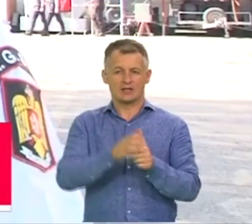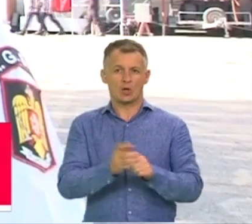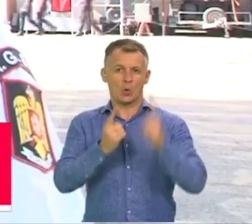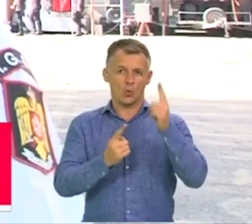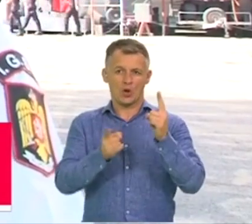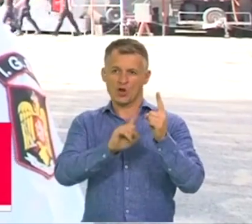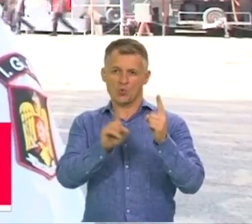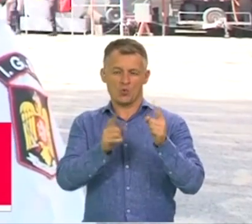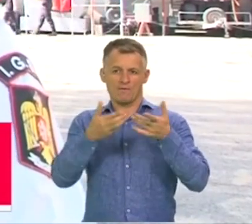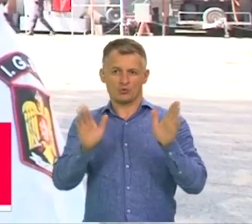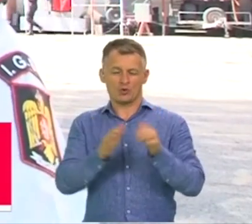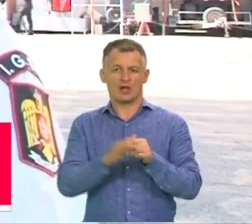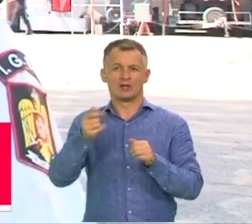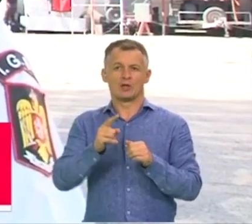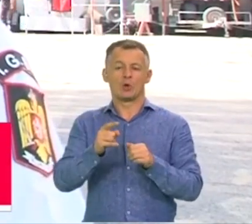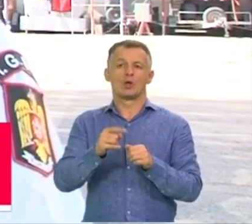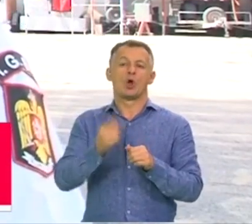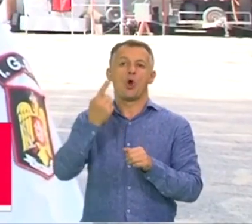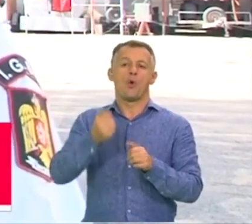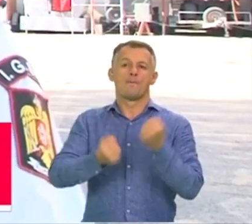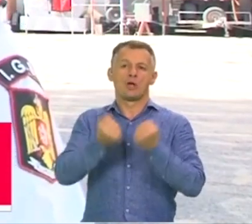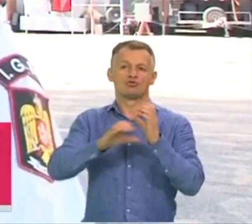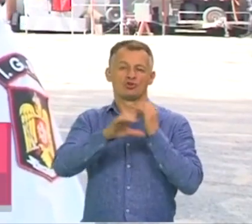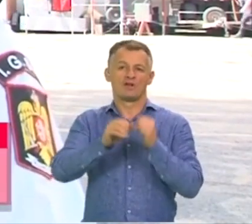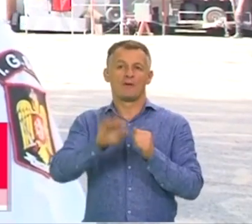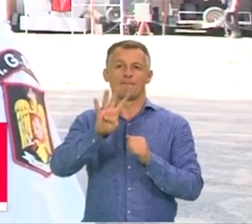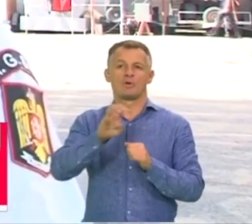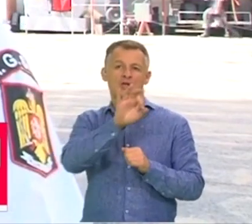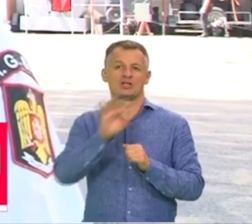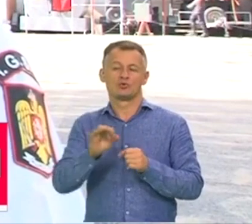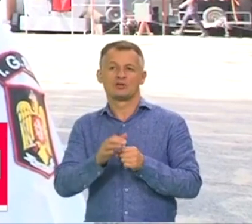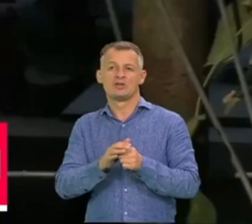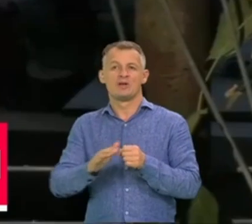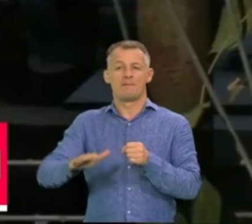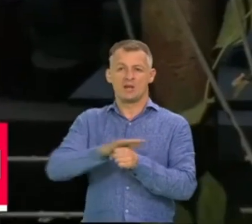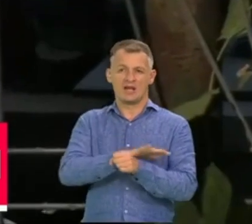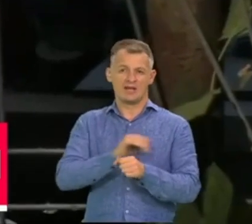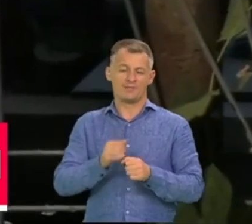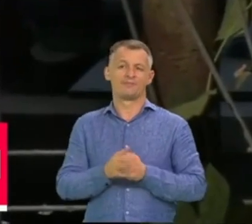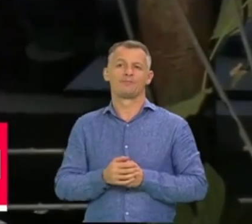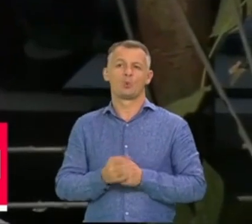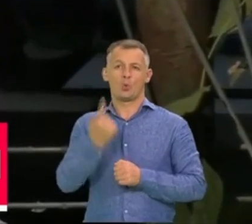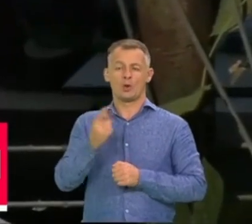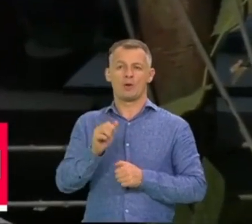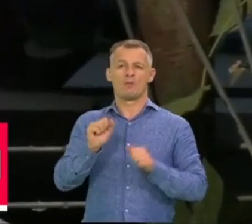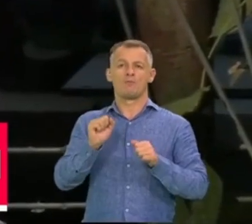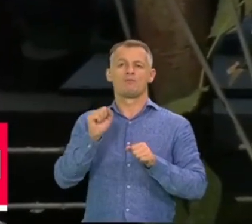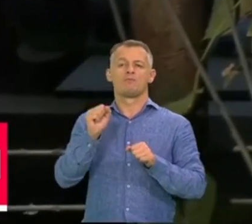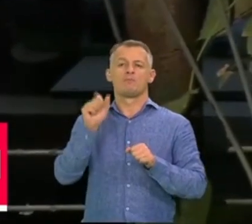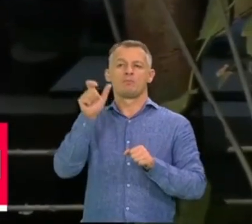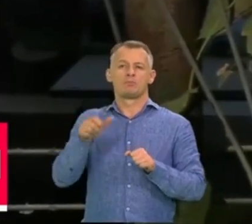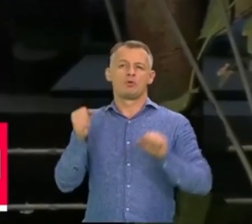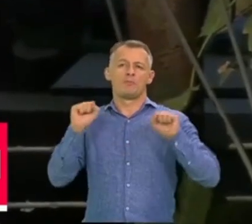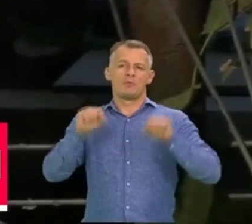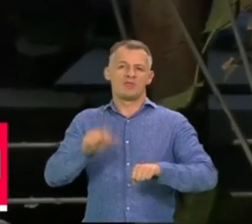o cisternă avea o încărcare de aproximativ 40% din capacitatea acesteia. Unul dintre cei care dețin spațiul unde sunt puse cisternele spune